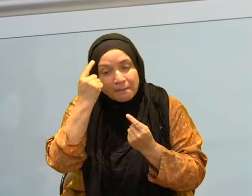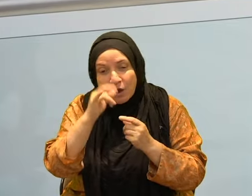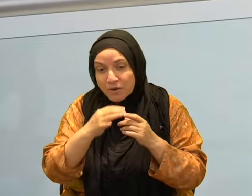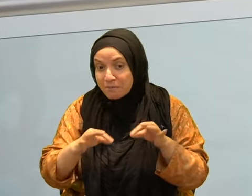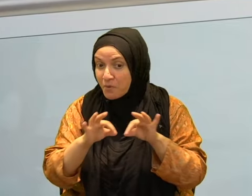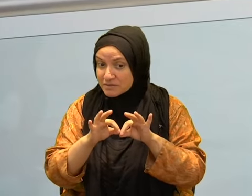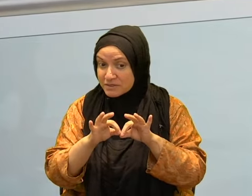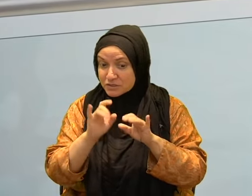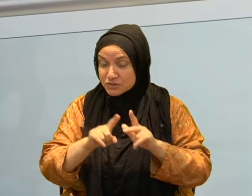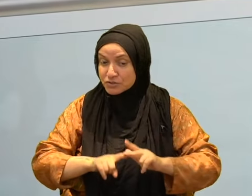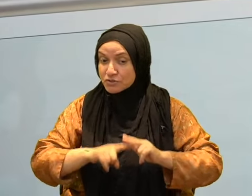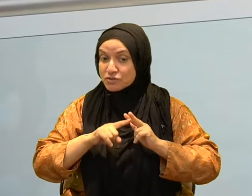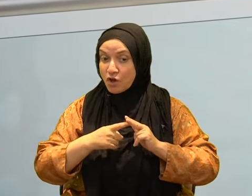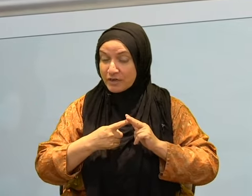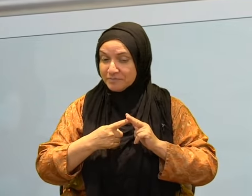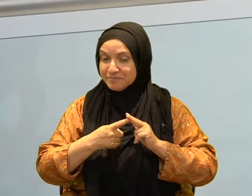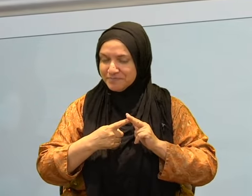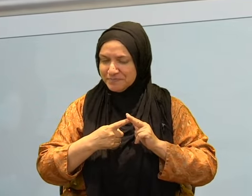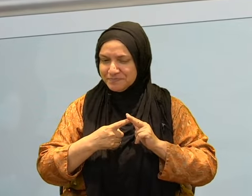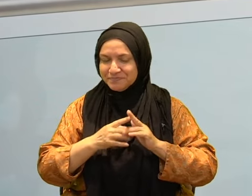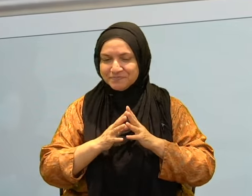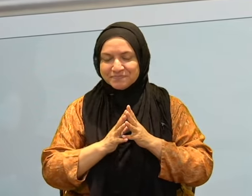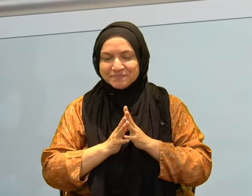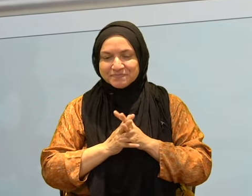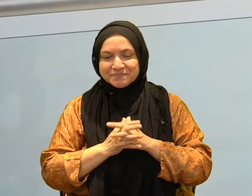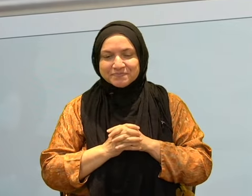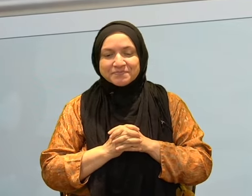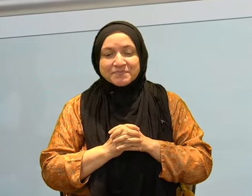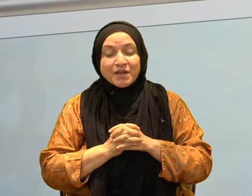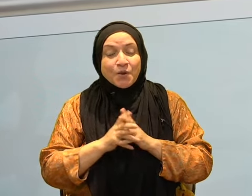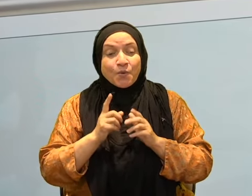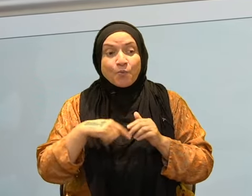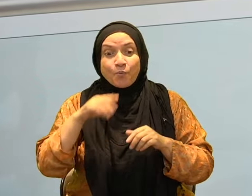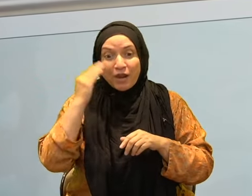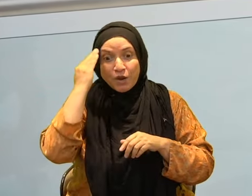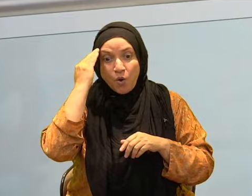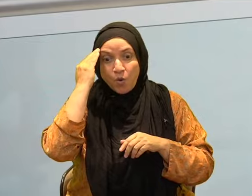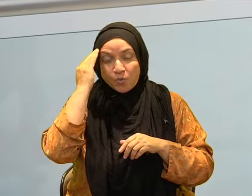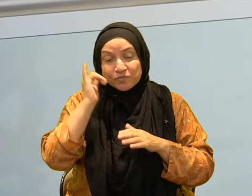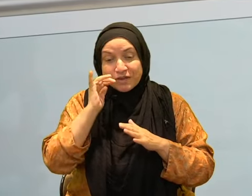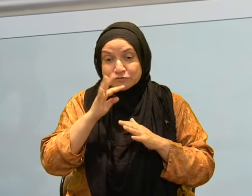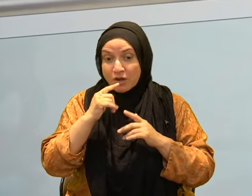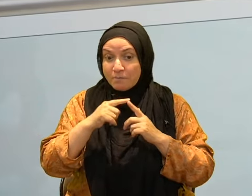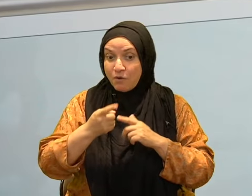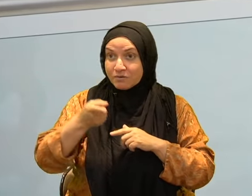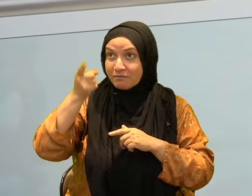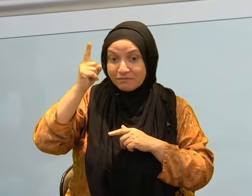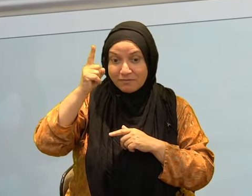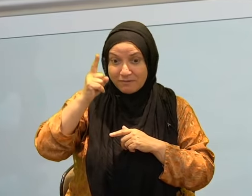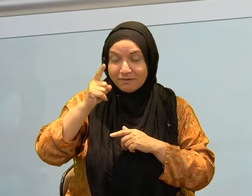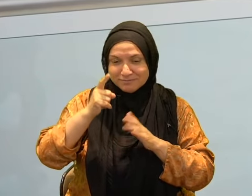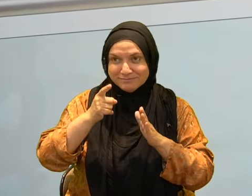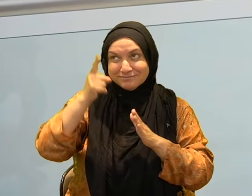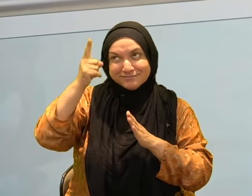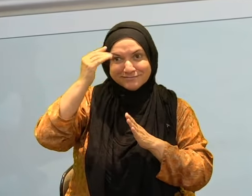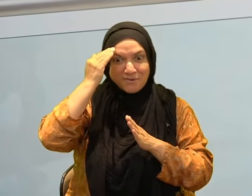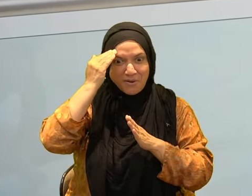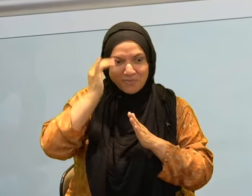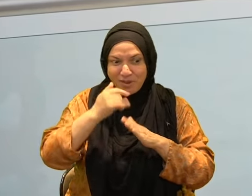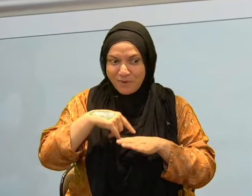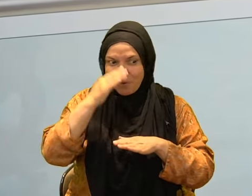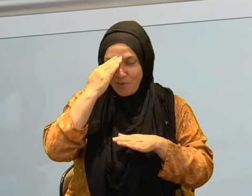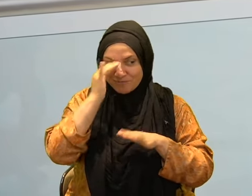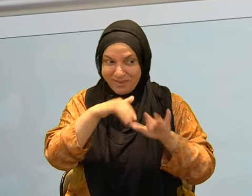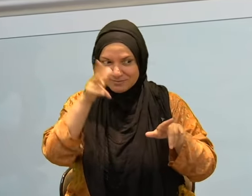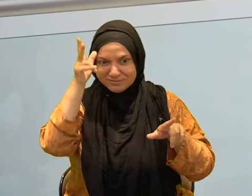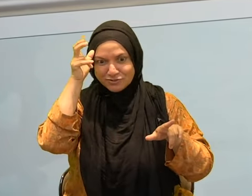Allah talks about khutuwat al-shaytan. وَلَا تَتَّبِعُوا خُطُوَاتِ الشَّيْطَانِ إِنَّهُ لَكُمْ عَدُوٌ مُّبِينٌ. Do not